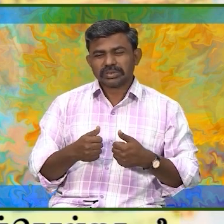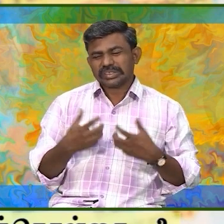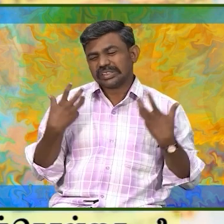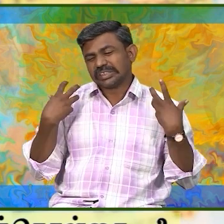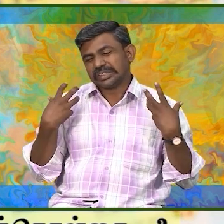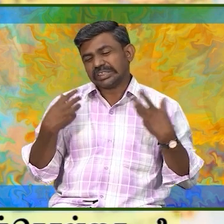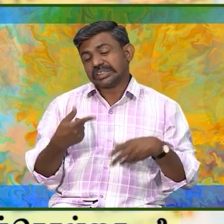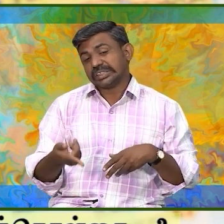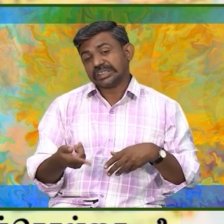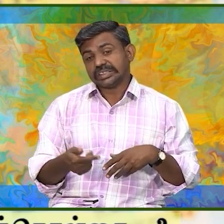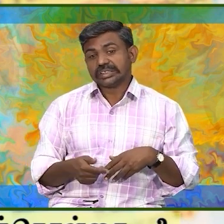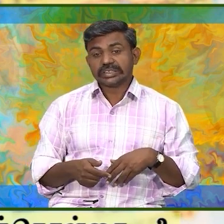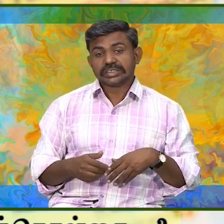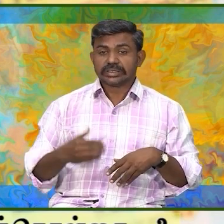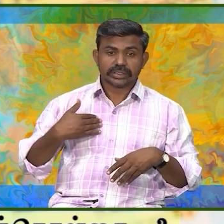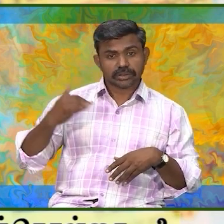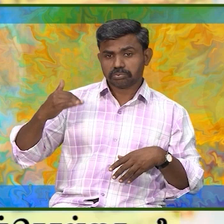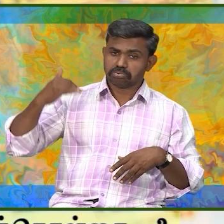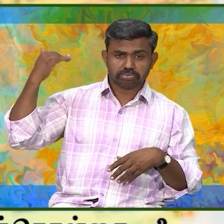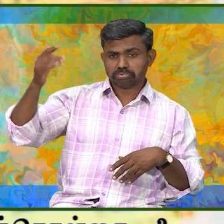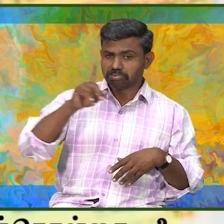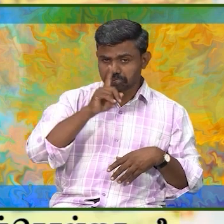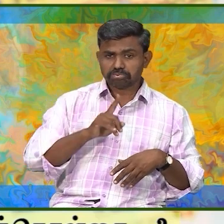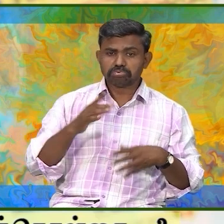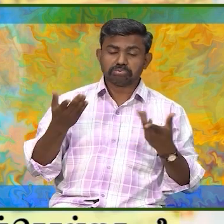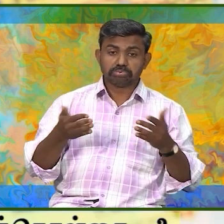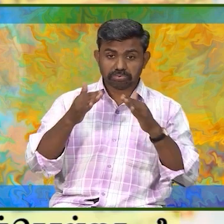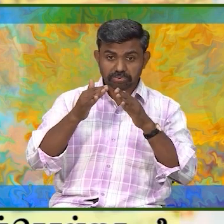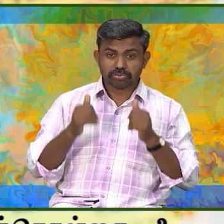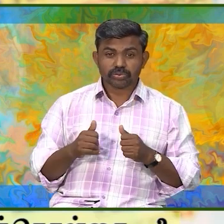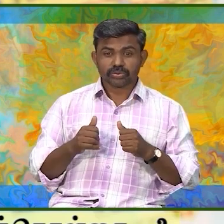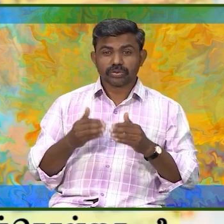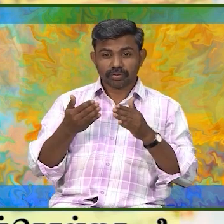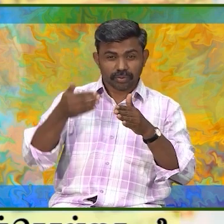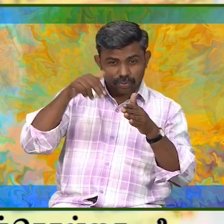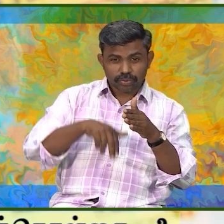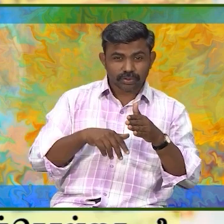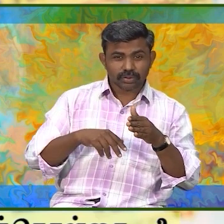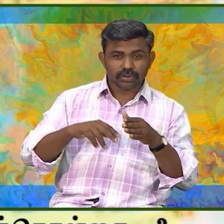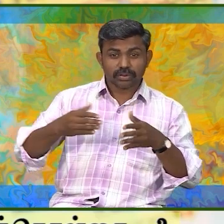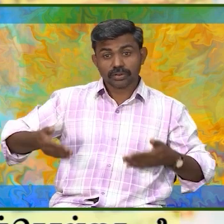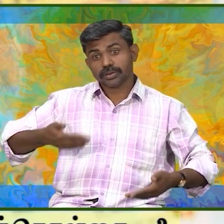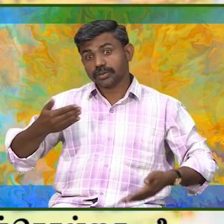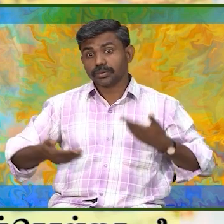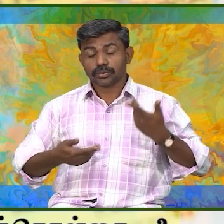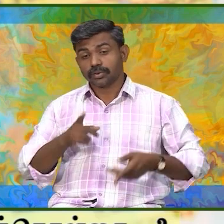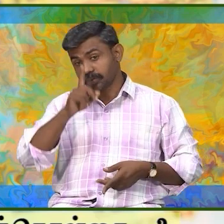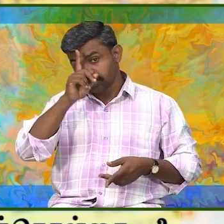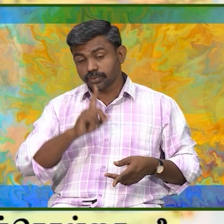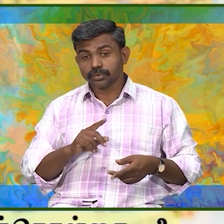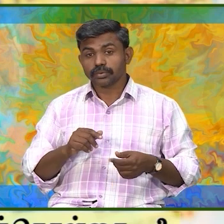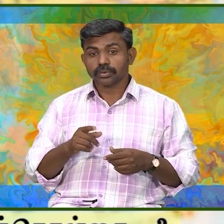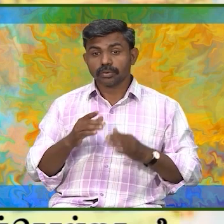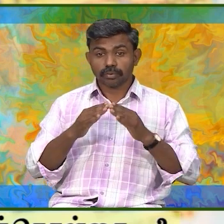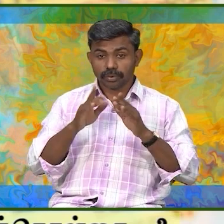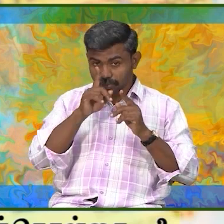விரும்பத்தகாத நிகழ்வுகளும் நடந்து கொண்டிருந்தால் நம்ம உள்ளூர் அமைதியாக இருக்க முடியுமா? நம்ம வீட்டையே எடுத்துக்கோங்க, வீட்டுக்குள்ளே சந்தோஷமும் சமாதானமும் இருந்தால் தான்